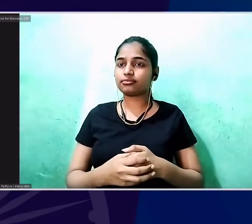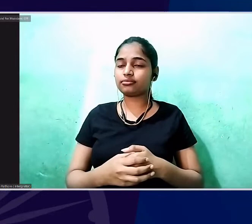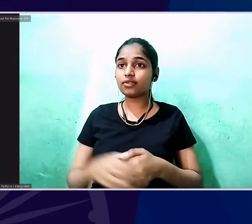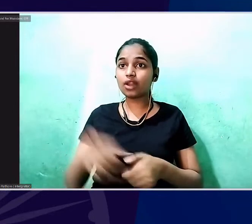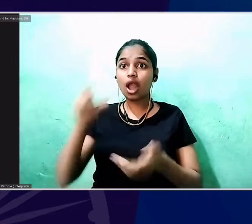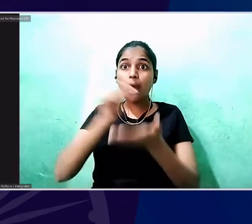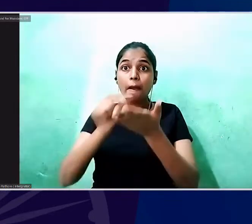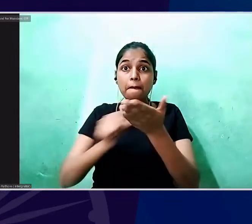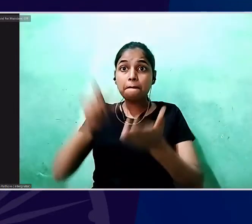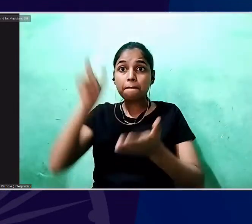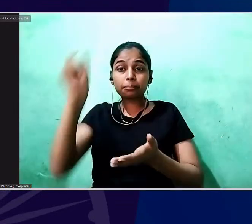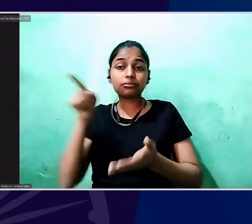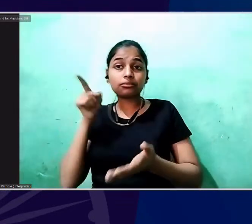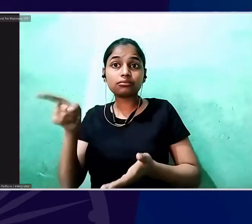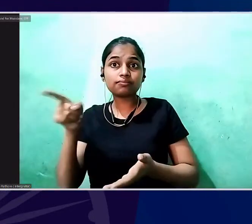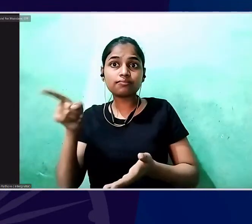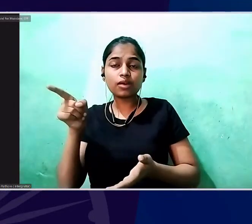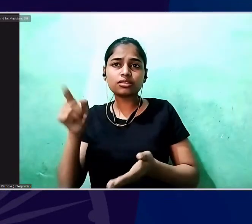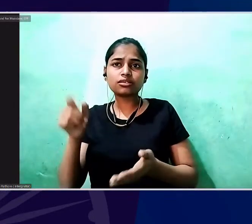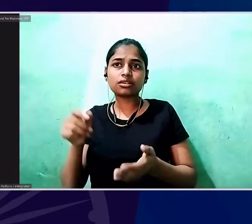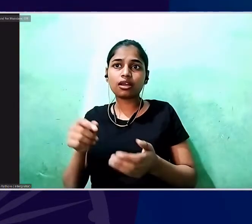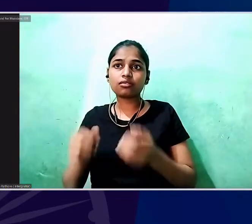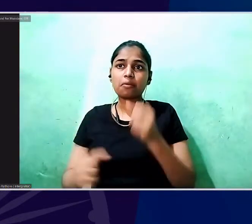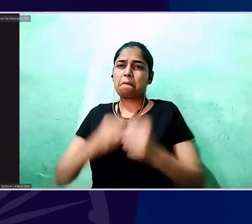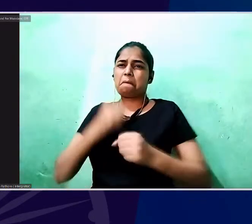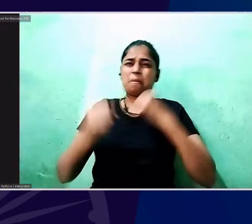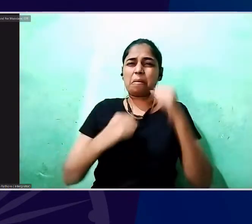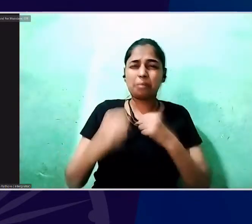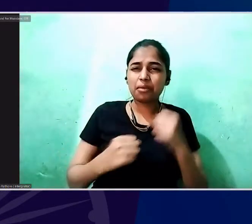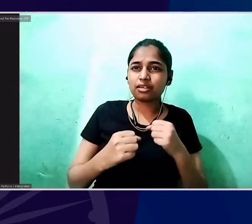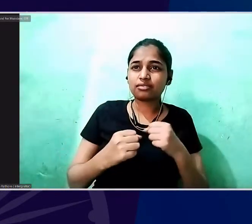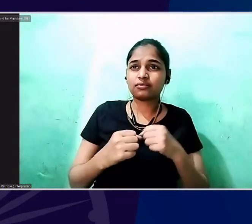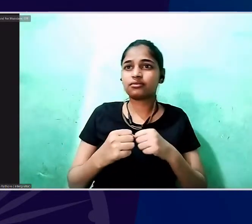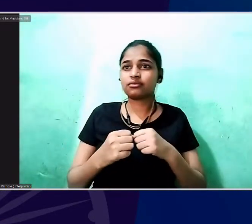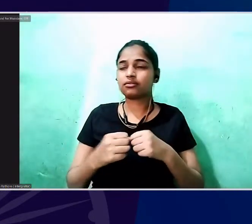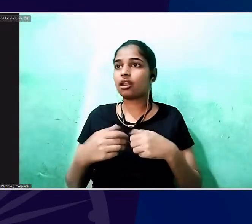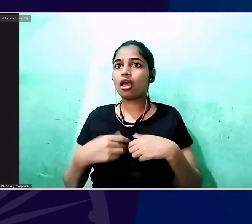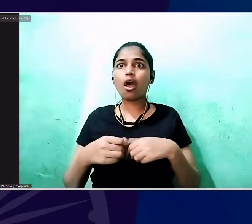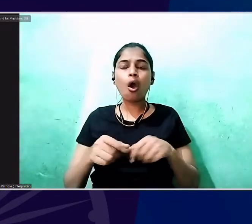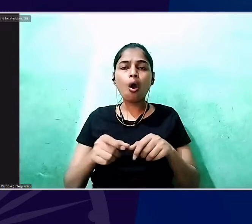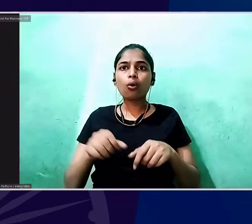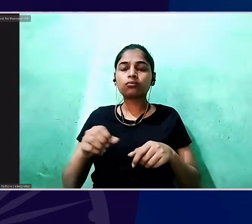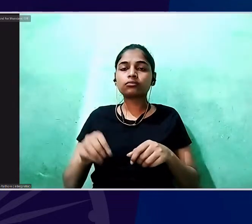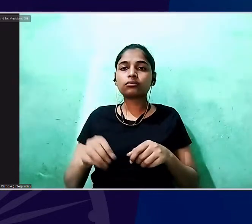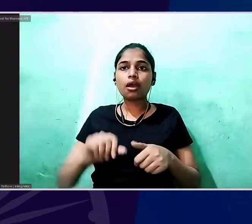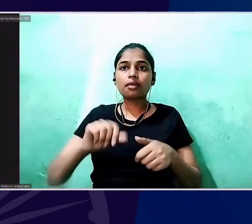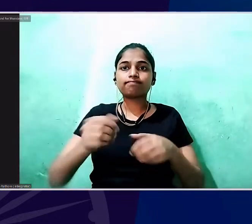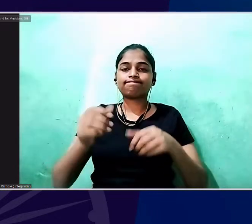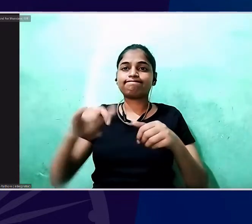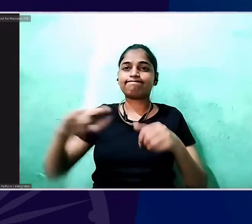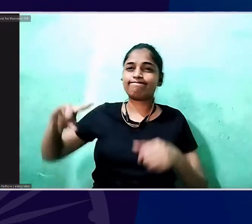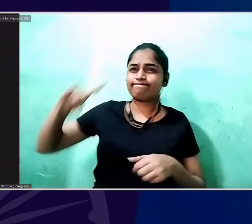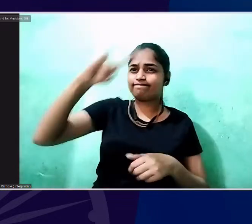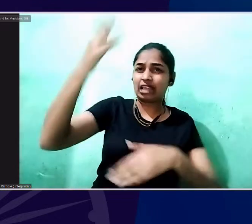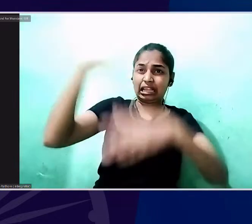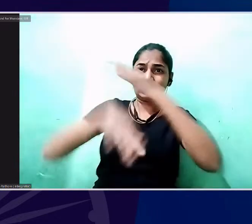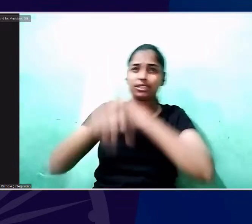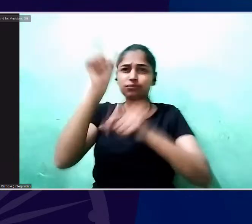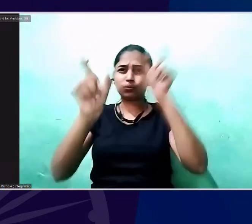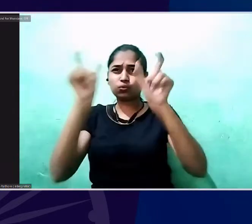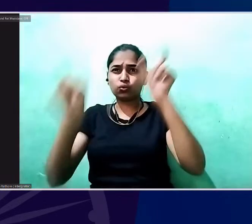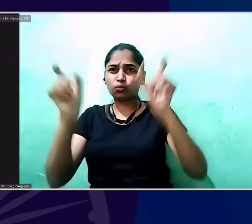सारे फ्लाइट में अफरा तफरी मच गई. देयर वॉज क्योस. एवरीबडी स्टार्टेड शाउटिंग, जंपिंग, रनिंग हियर एंड